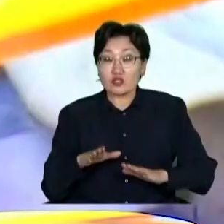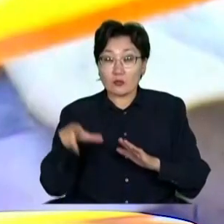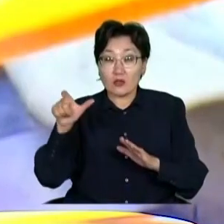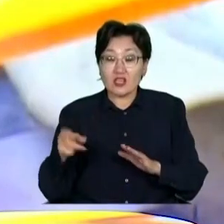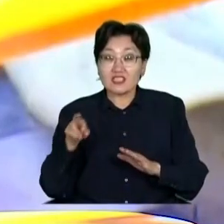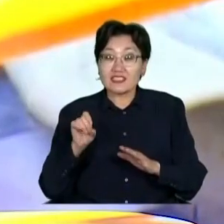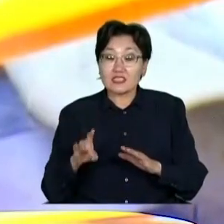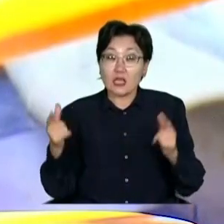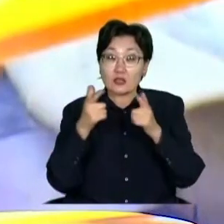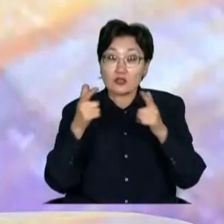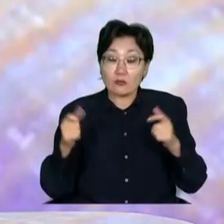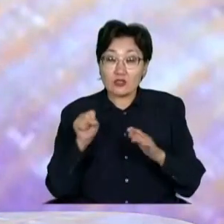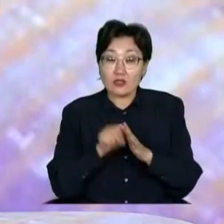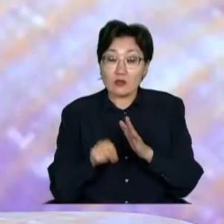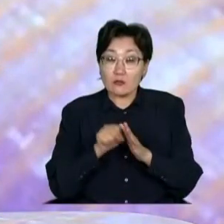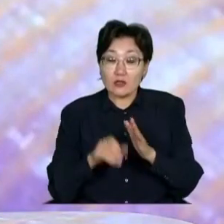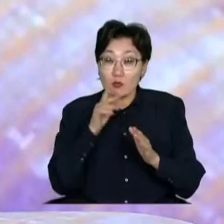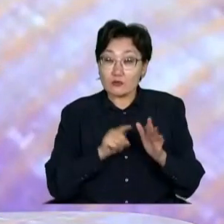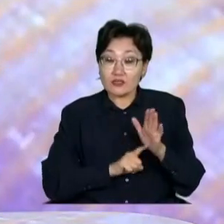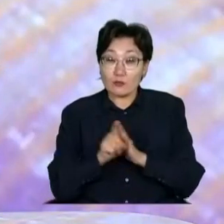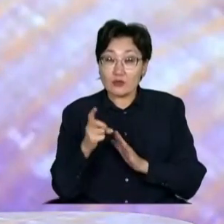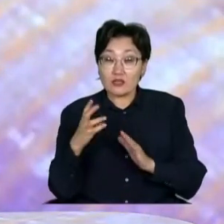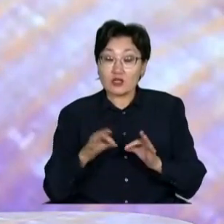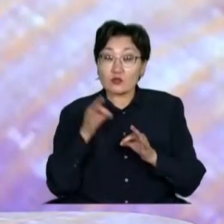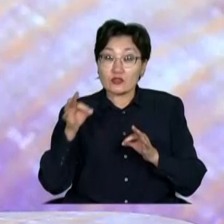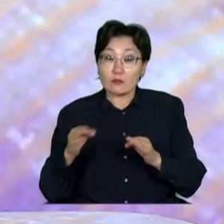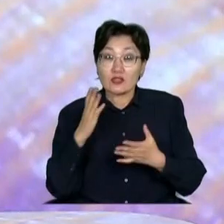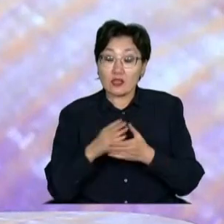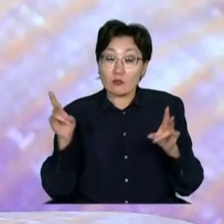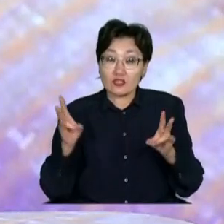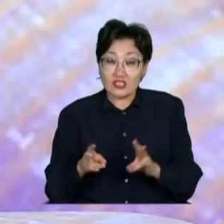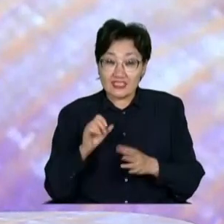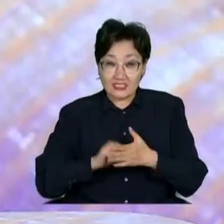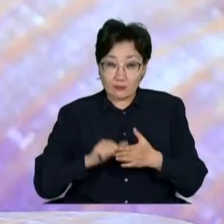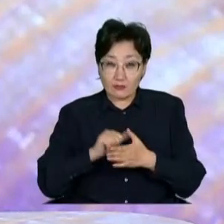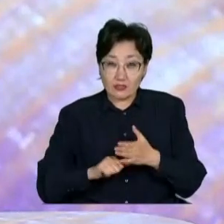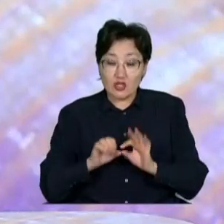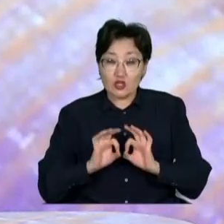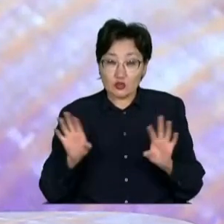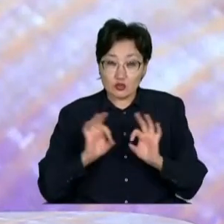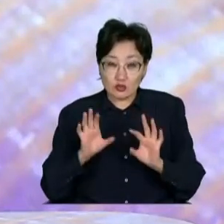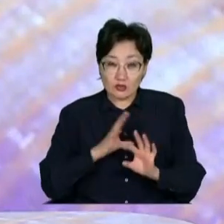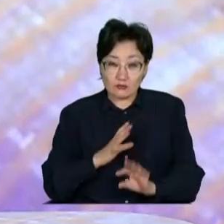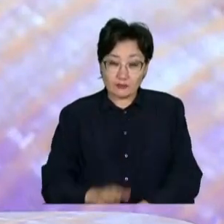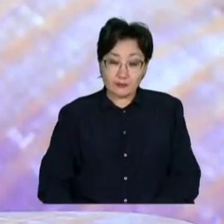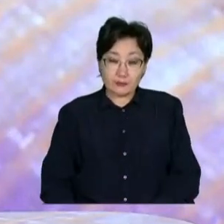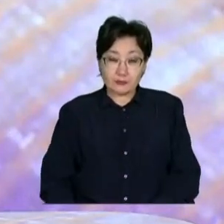Роман Скляр айтты. Қыс бастала салысымен бірнеше облыста болған апаттың себеп-салдарын түсіндірді.